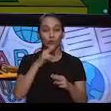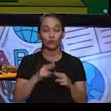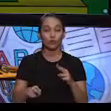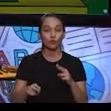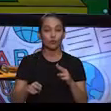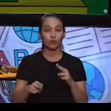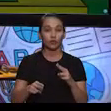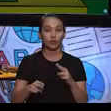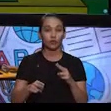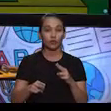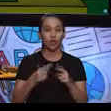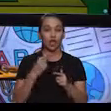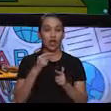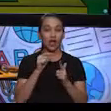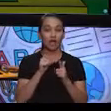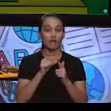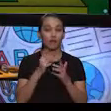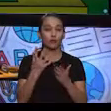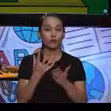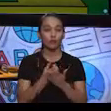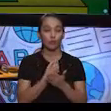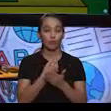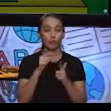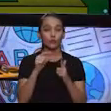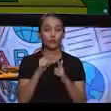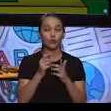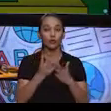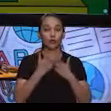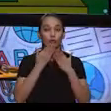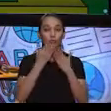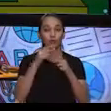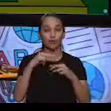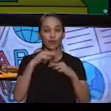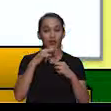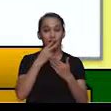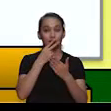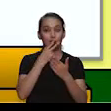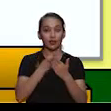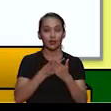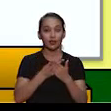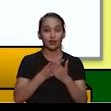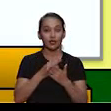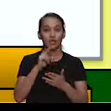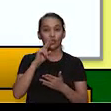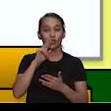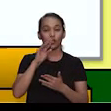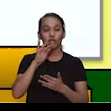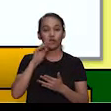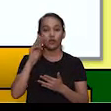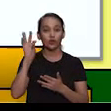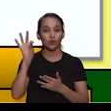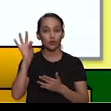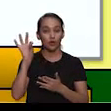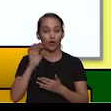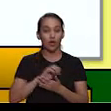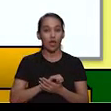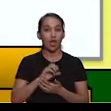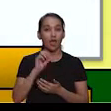harflarni qo'yib, so'zlarni o'qing. E'tibor bering. Kito,